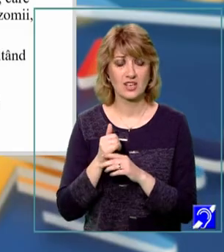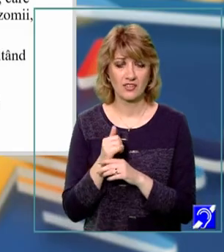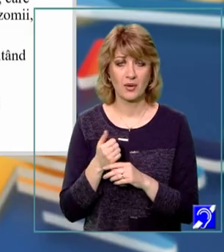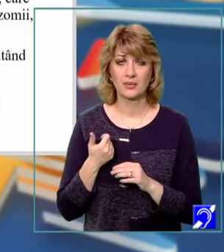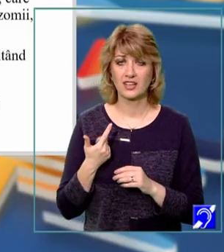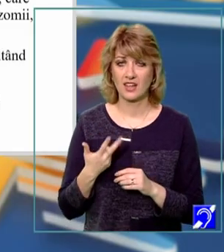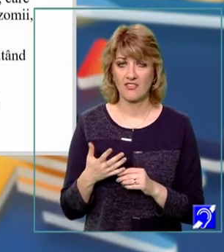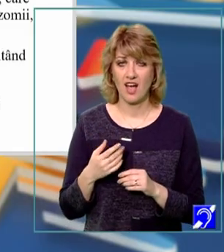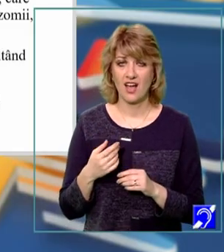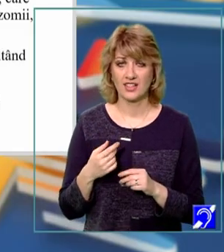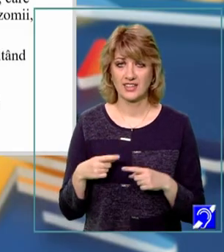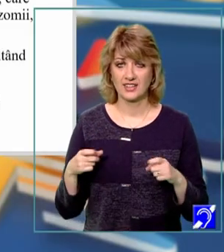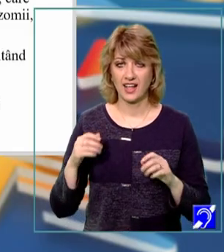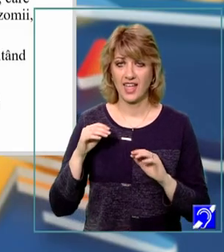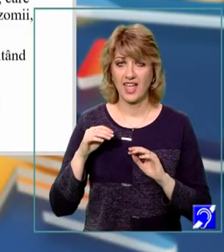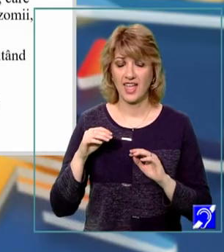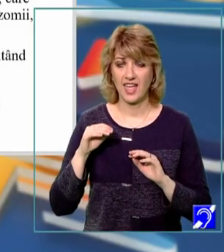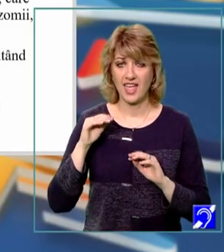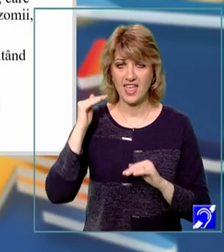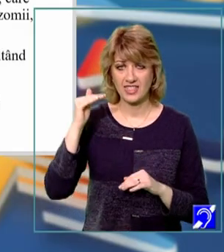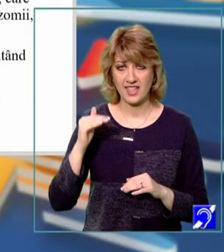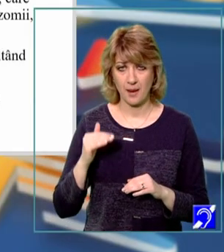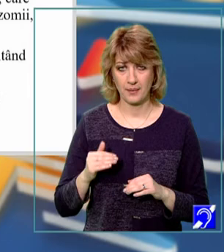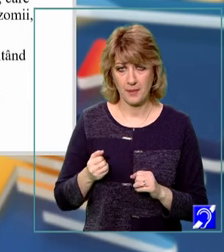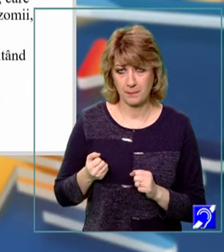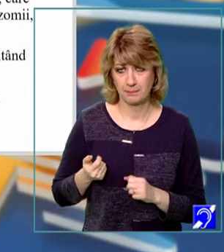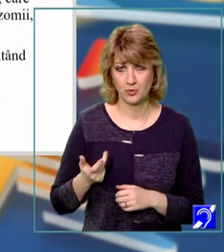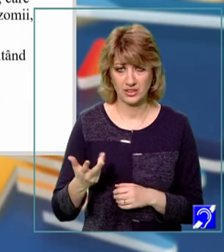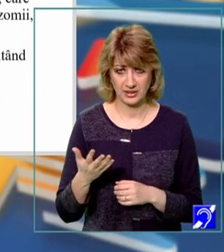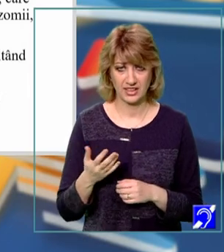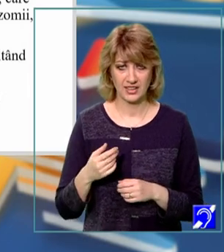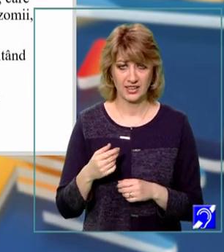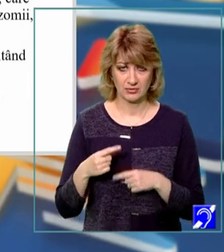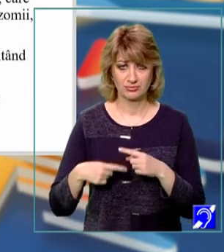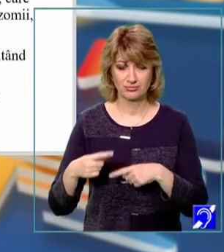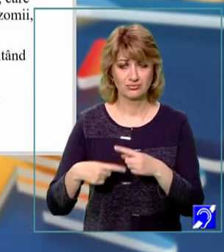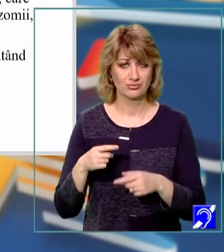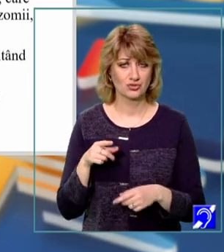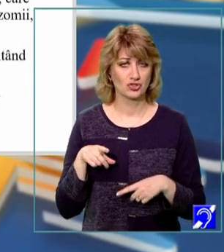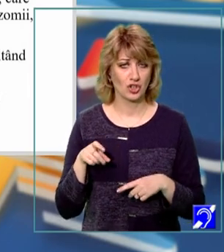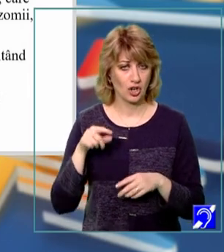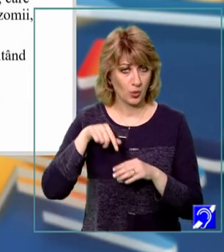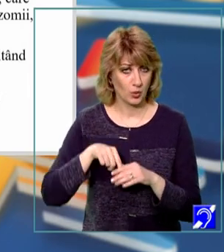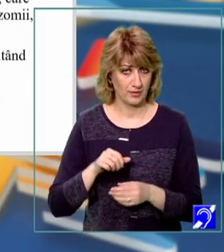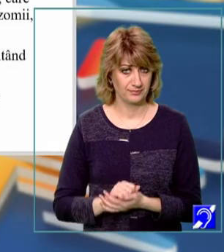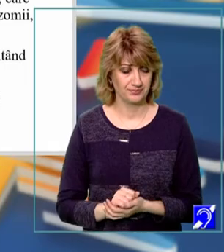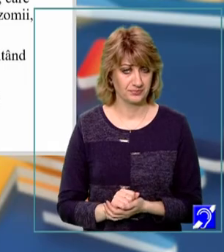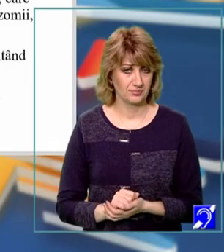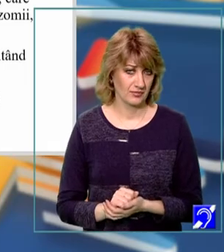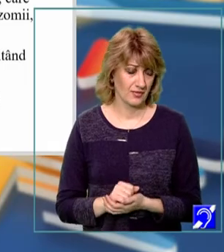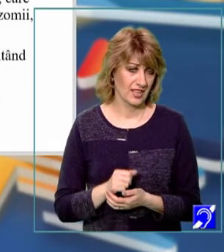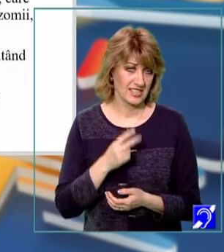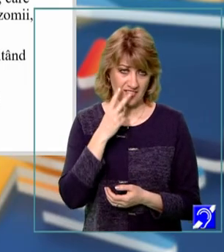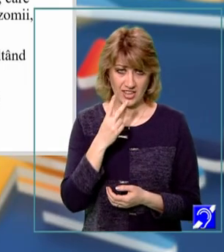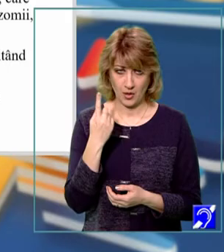câteva dintre etapele multiplicării virusului în celulă. Și se vede că întâi un